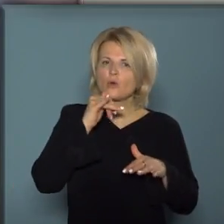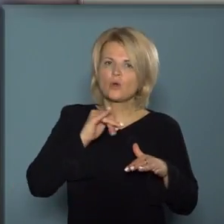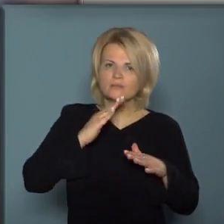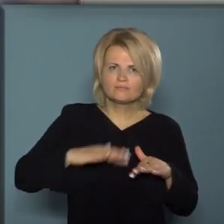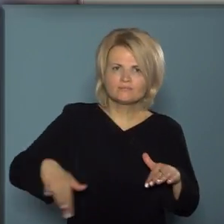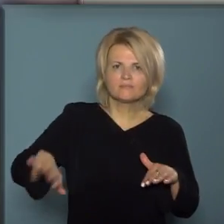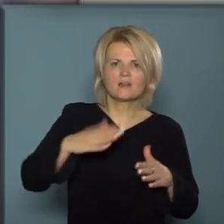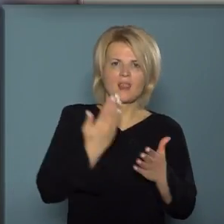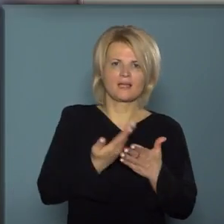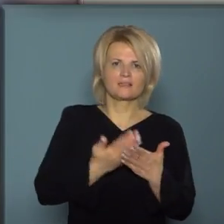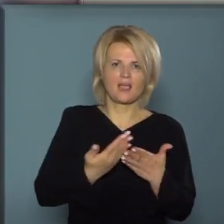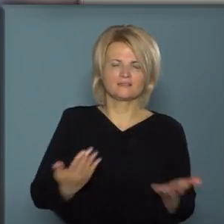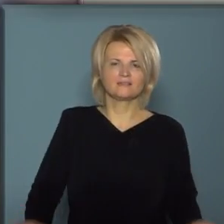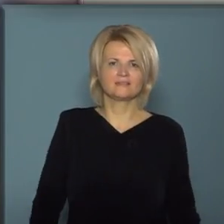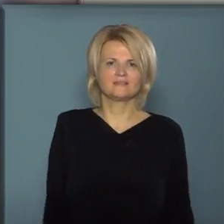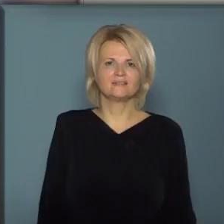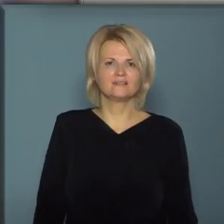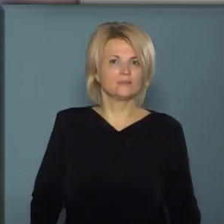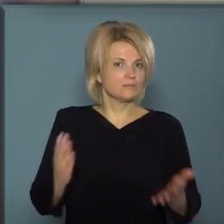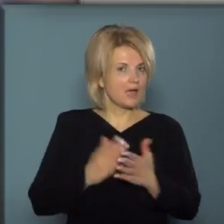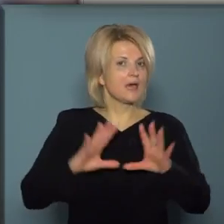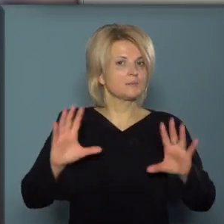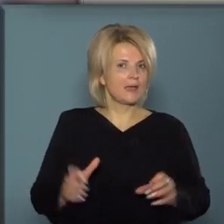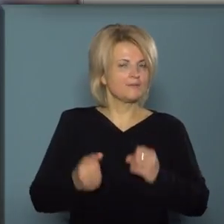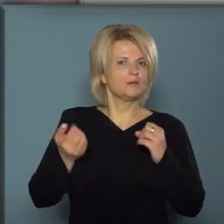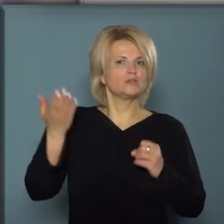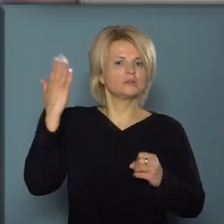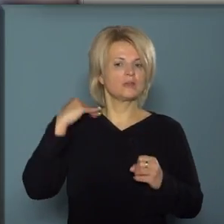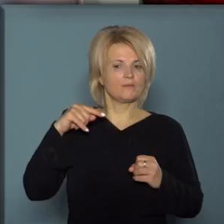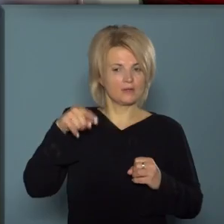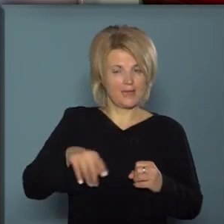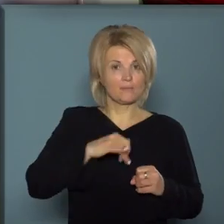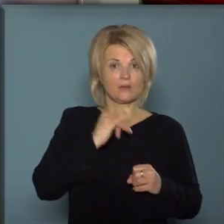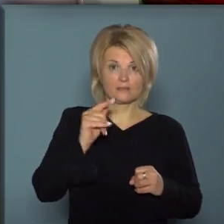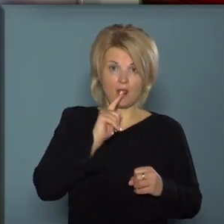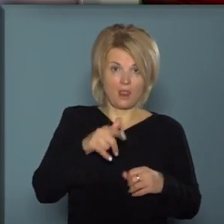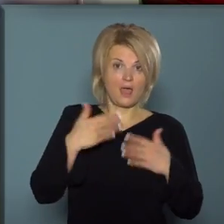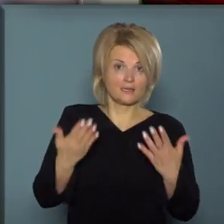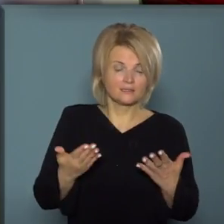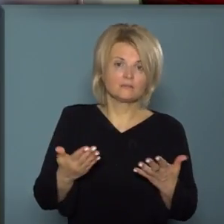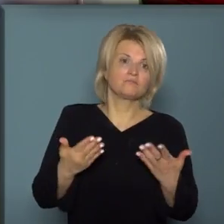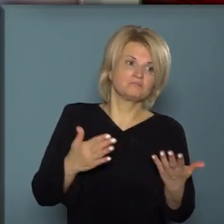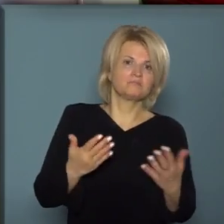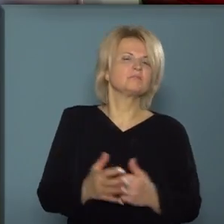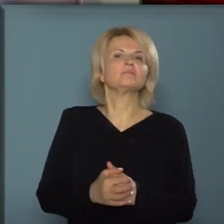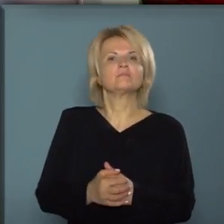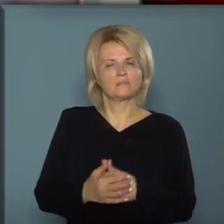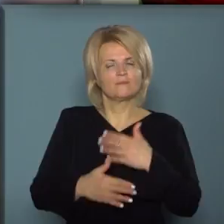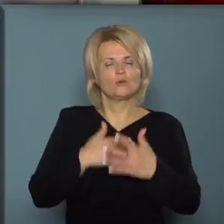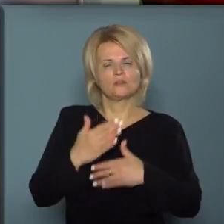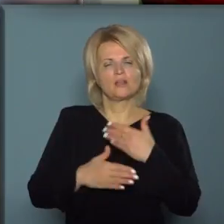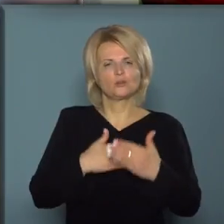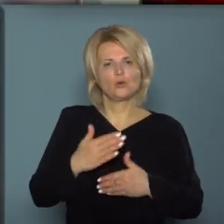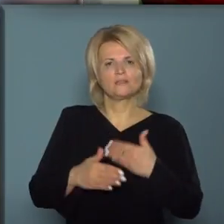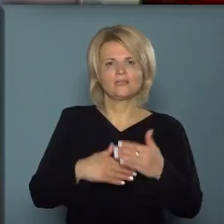zöldesítését, amelyek meg is valósultak tavaly. Idén van-e ilyen törekvés? Igen, ez hál' Istennek folytatódni